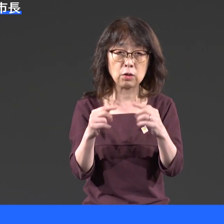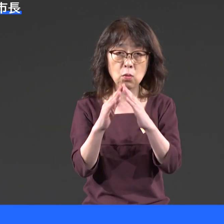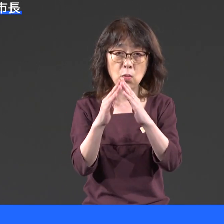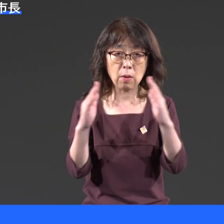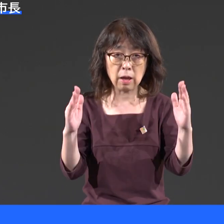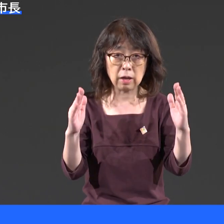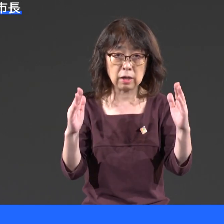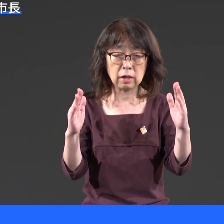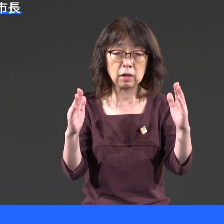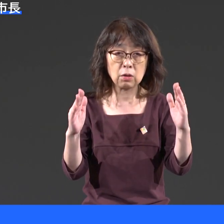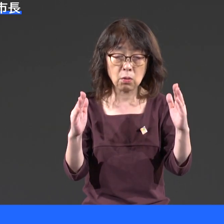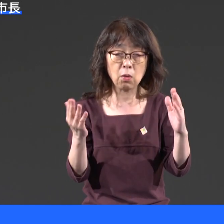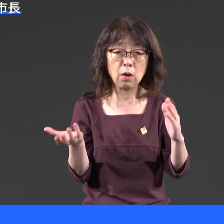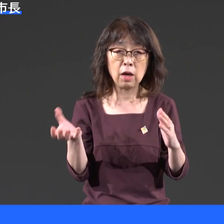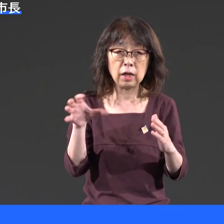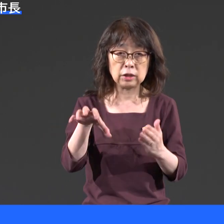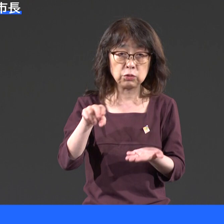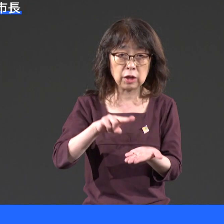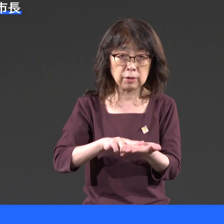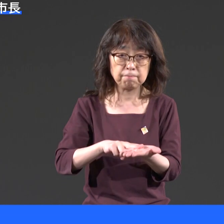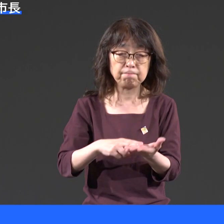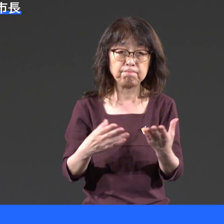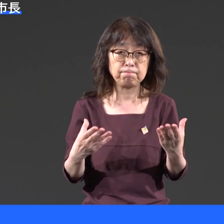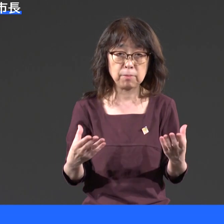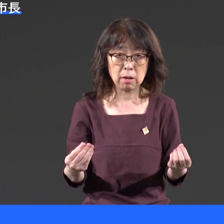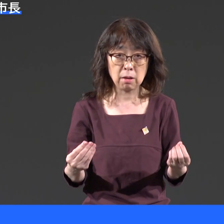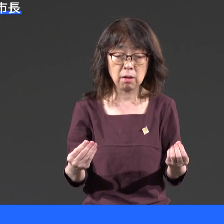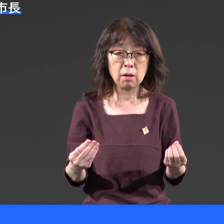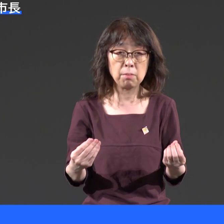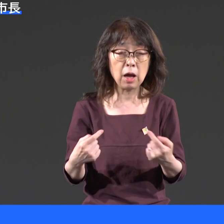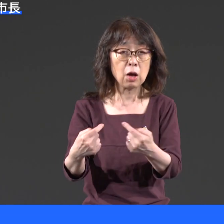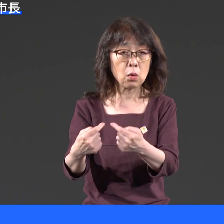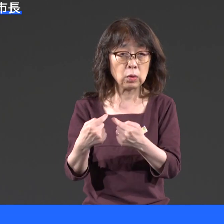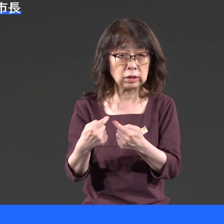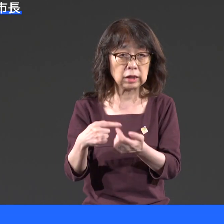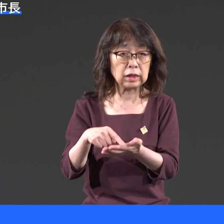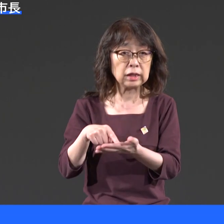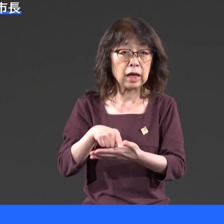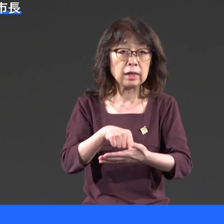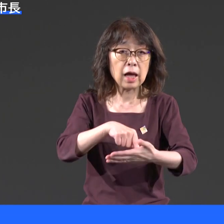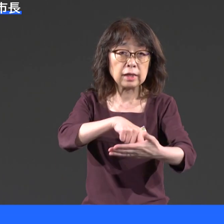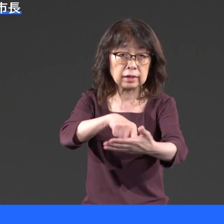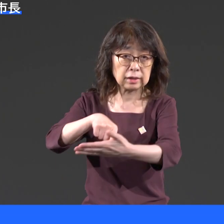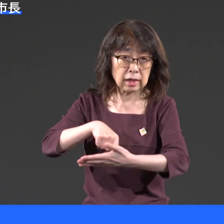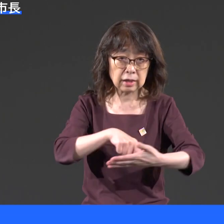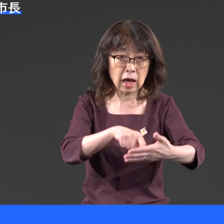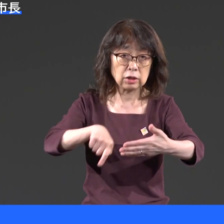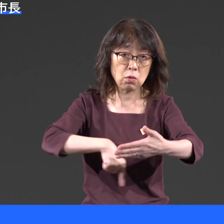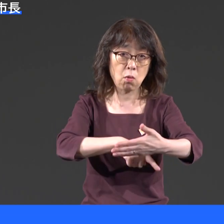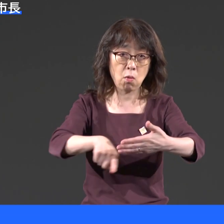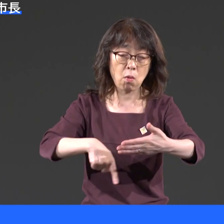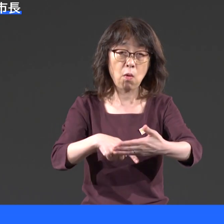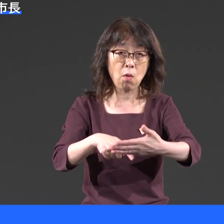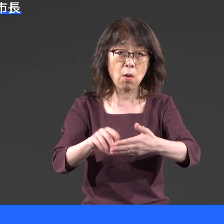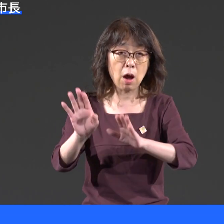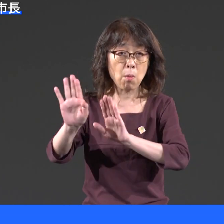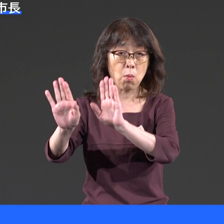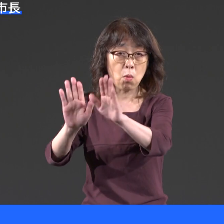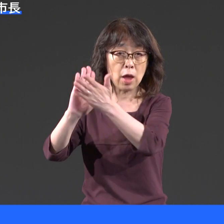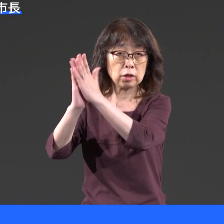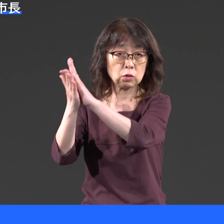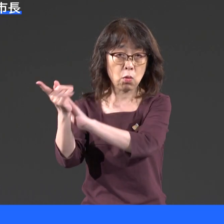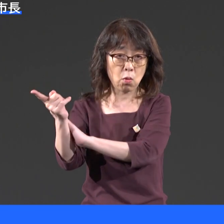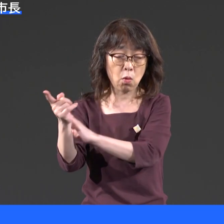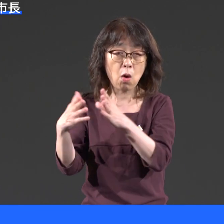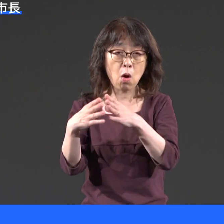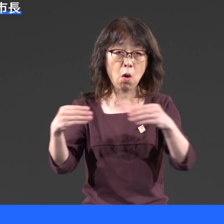で位置づけております。そういう意味ではここでご指摘をいただいた内容などについて、防衛省あるいは